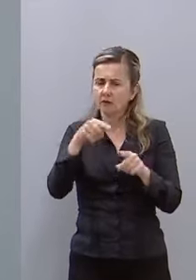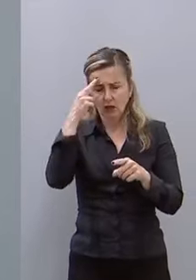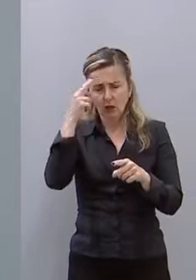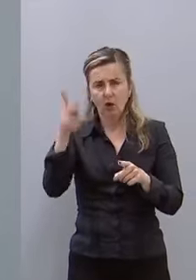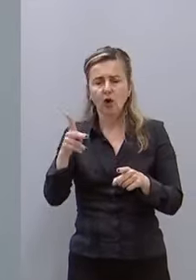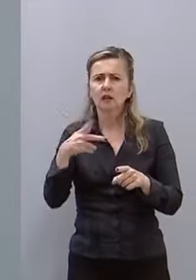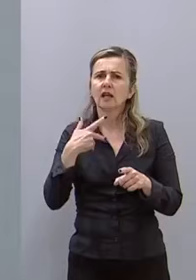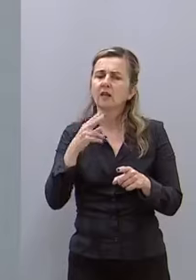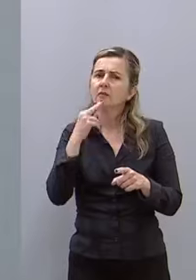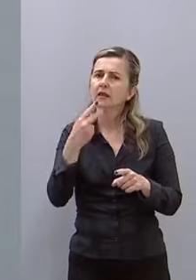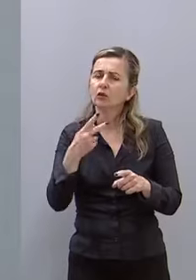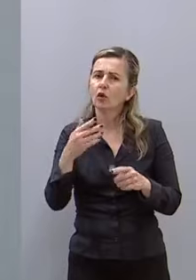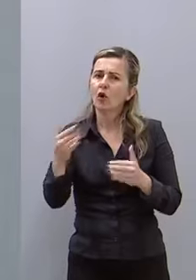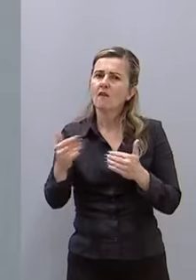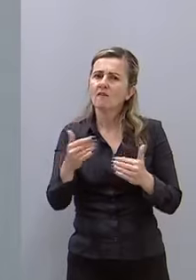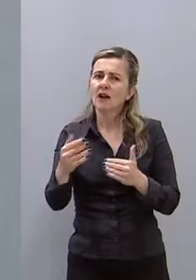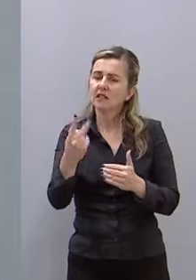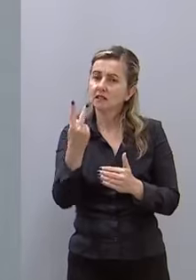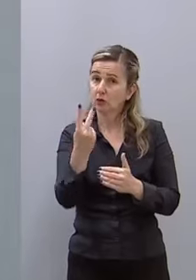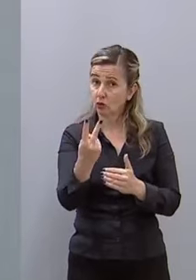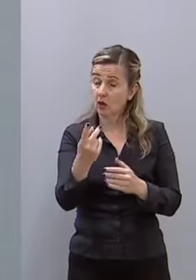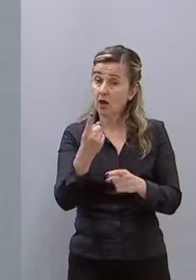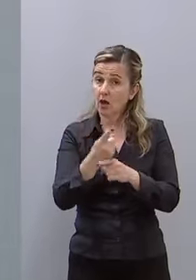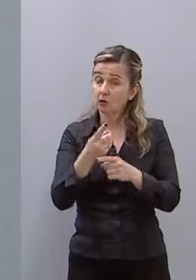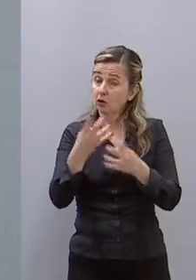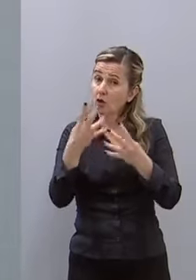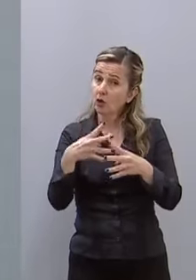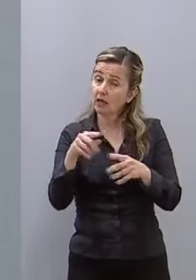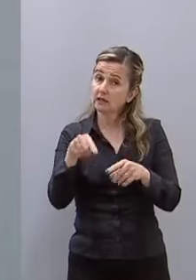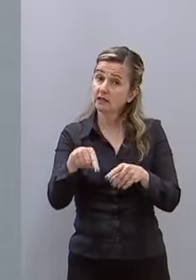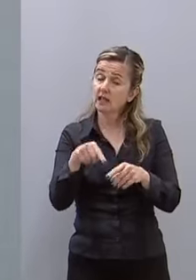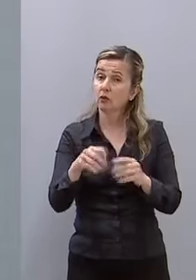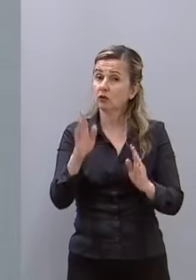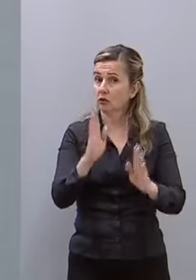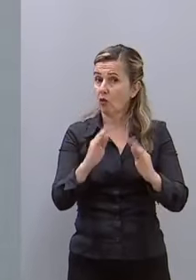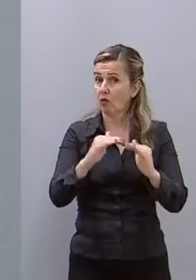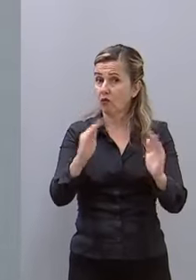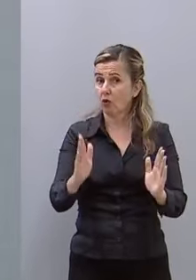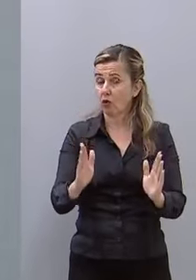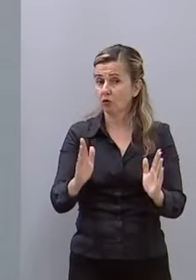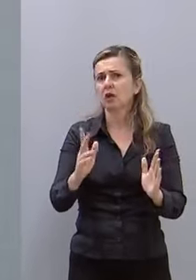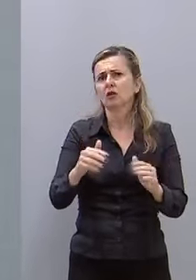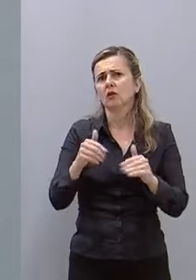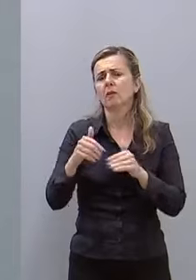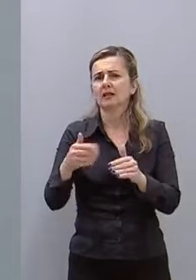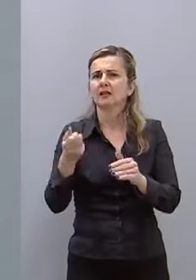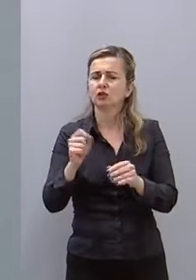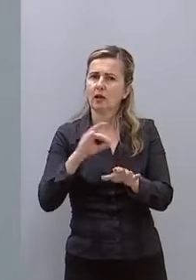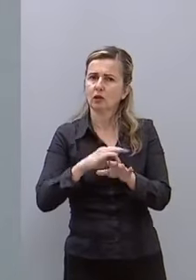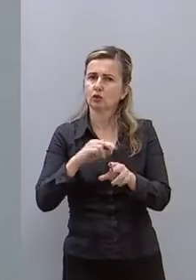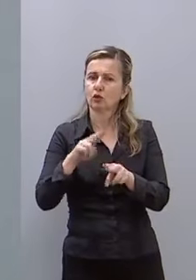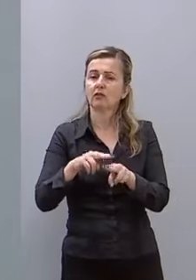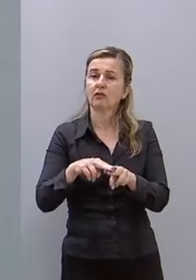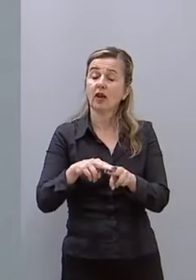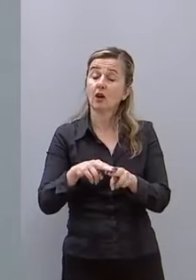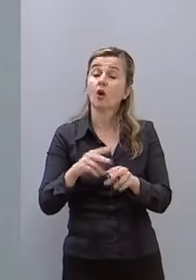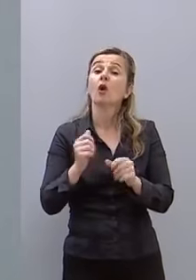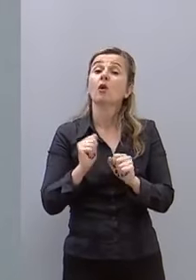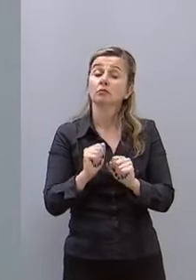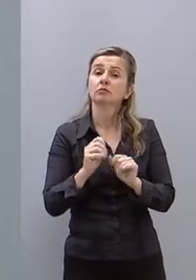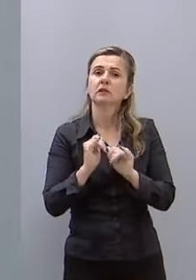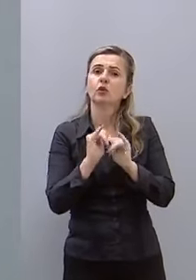due dovevamo organizzare questi tavoli e fare in modo che uscisse ma il quale partecipa anche il dottor ferro fare in modo che